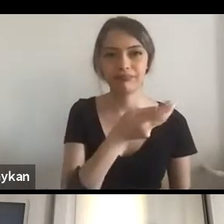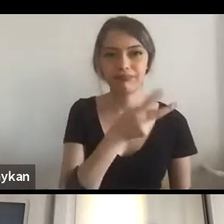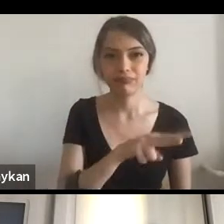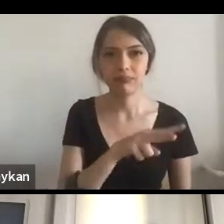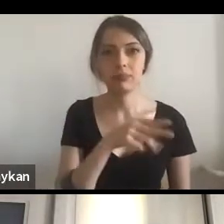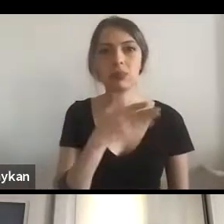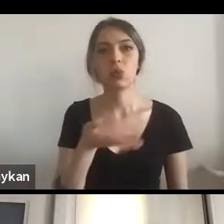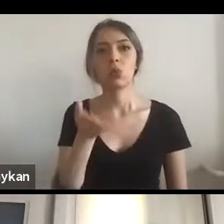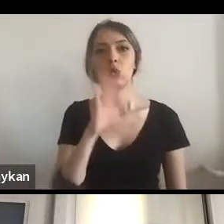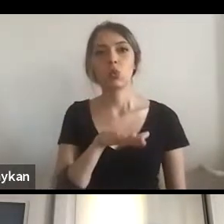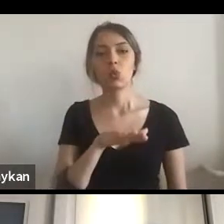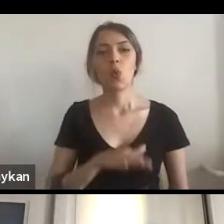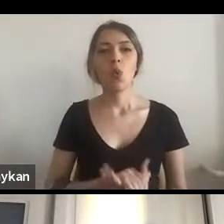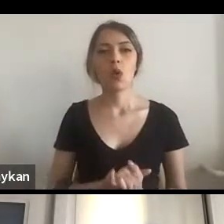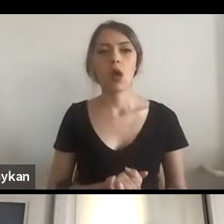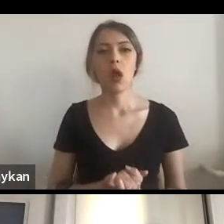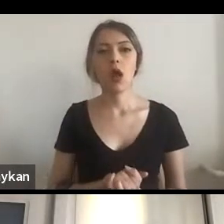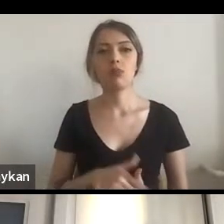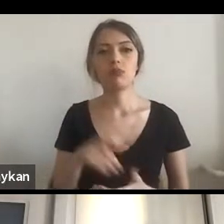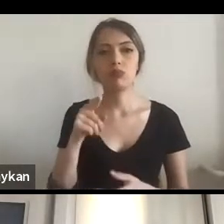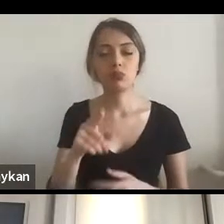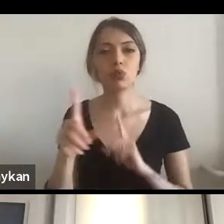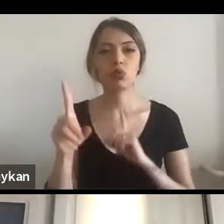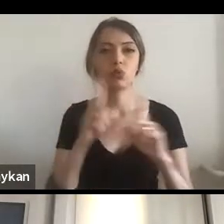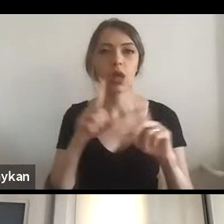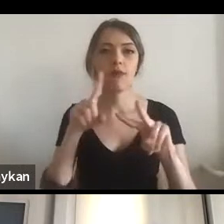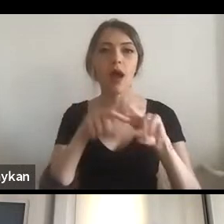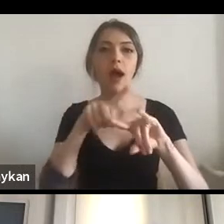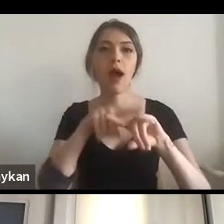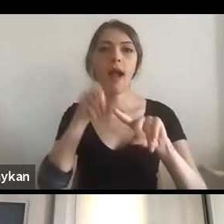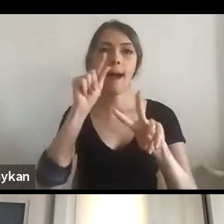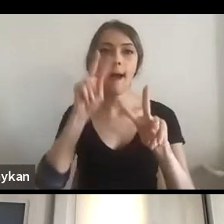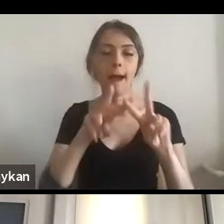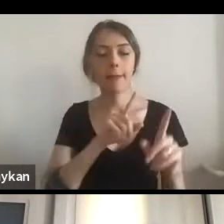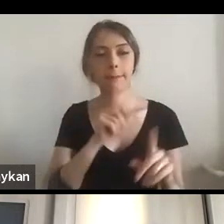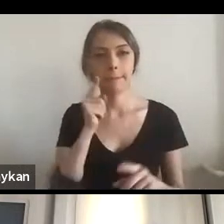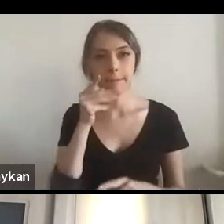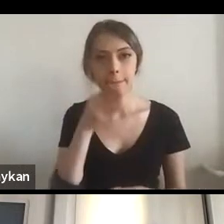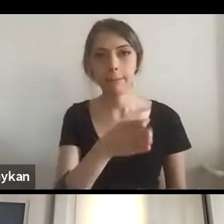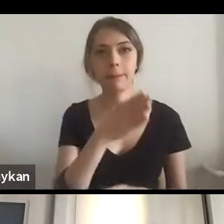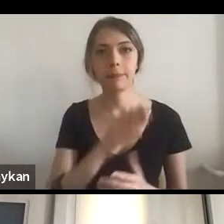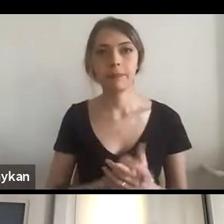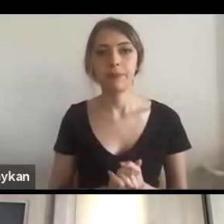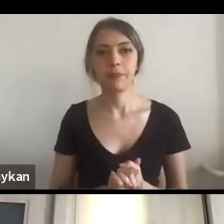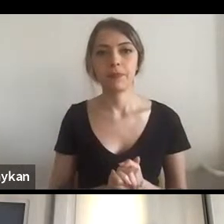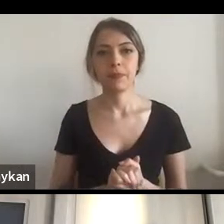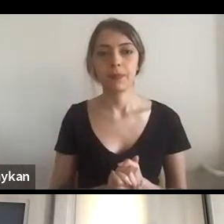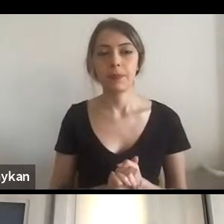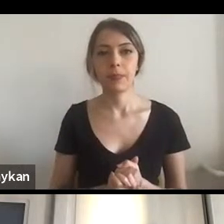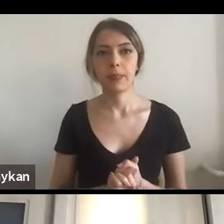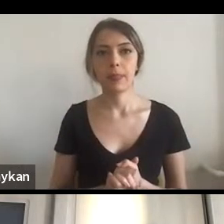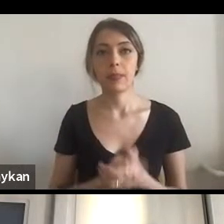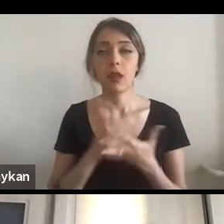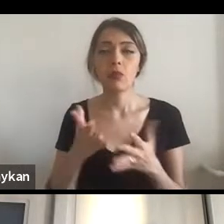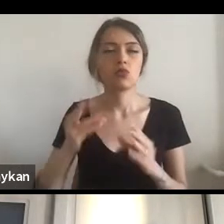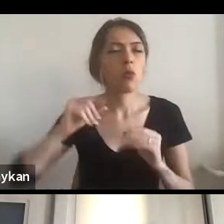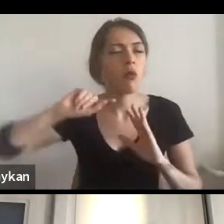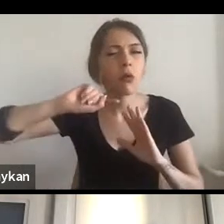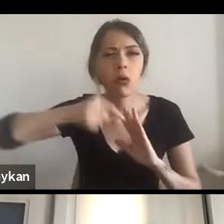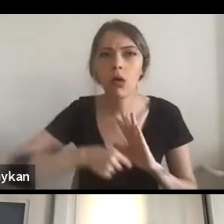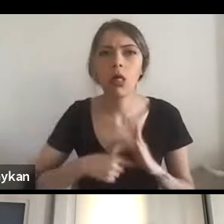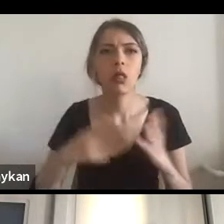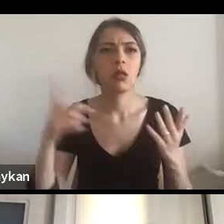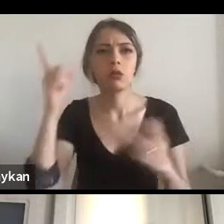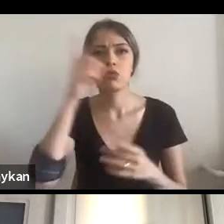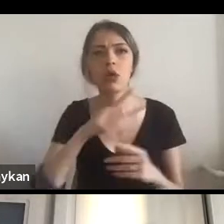hatırlamıyorsam. Sonrasında da bu dava AİHM'e taşındı. Ama dediğiniz gibi gerçekten karakuyu sanırım. Çünkü